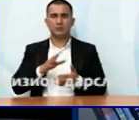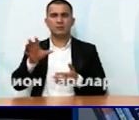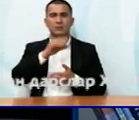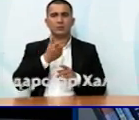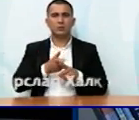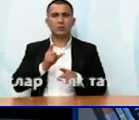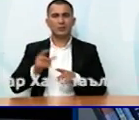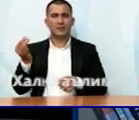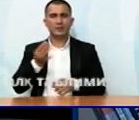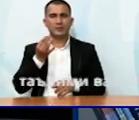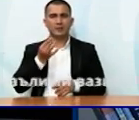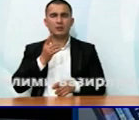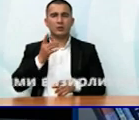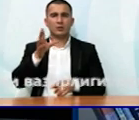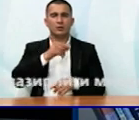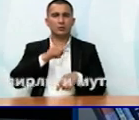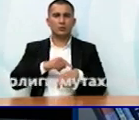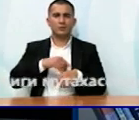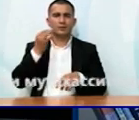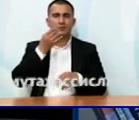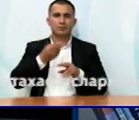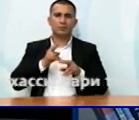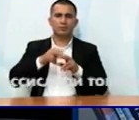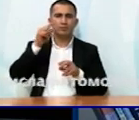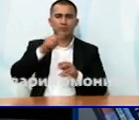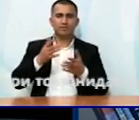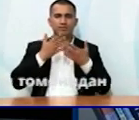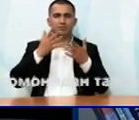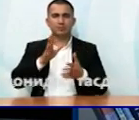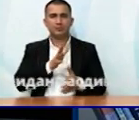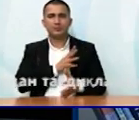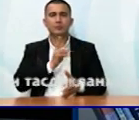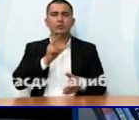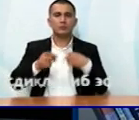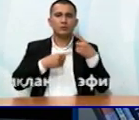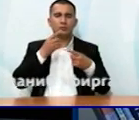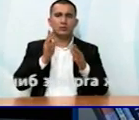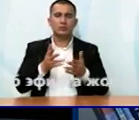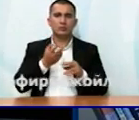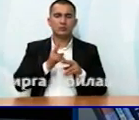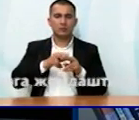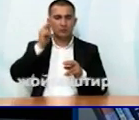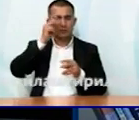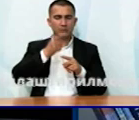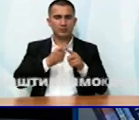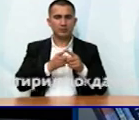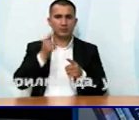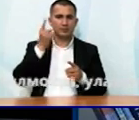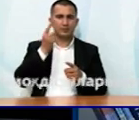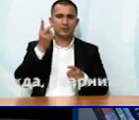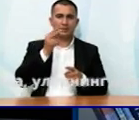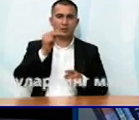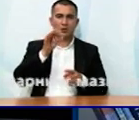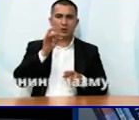eng qiziqarli, ibratli deya olasiz? Siz mana shu o'quv yilining yarmi davomida bir necha asarlar bilan tanishib